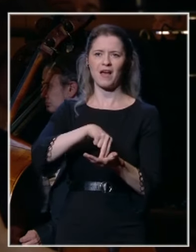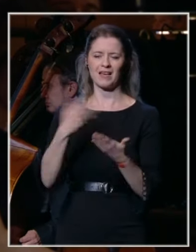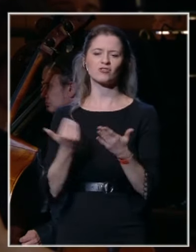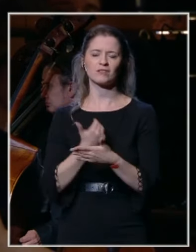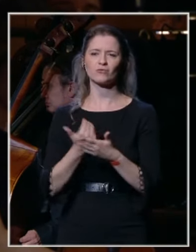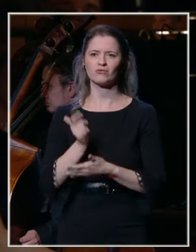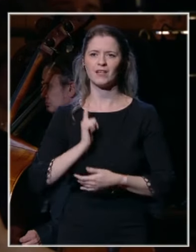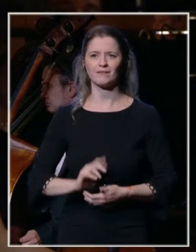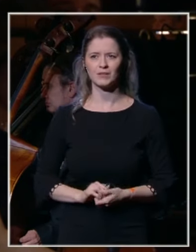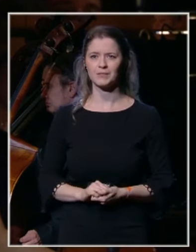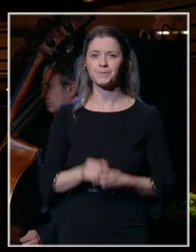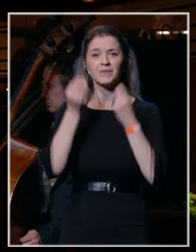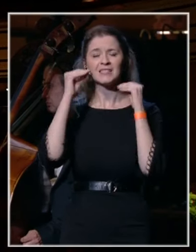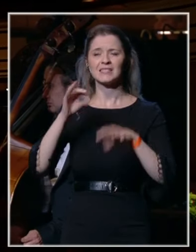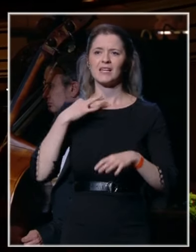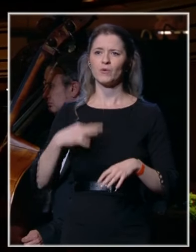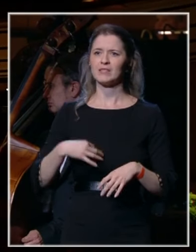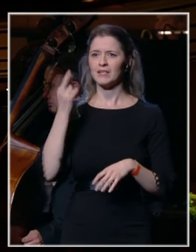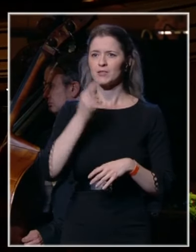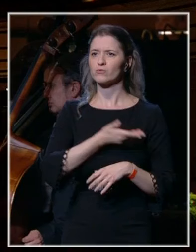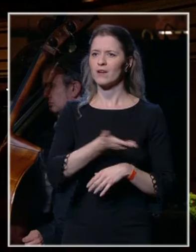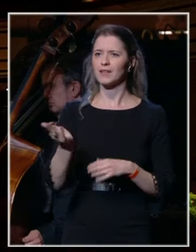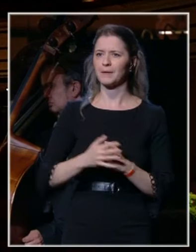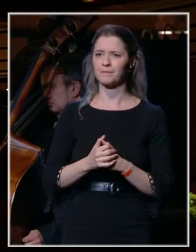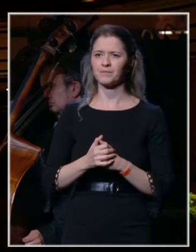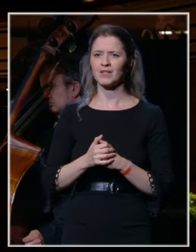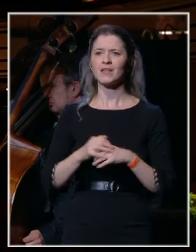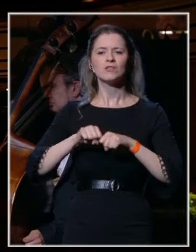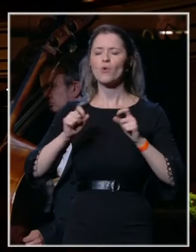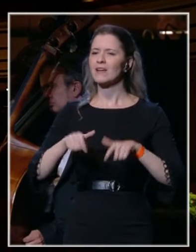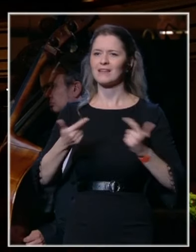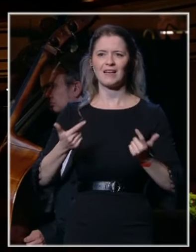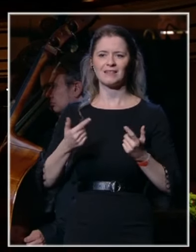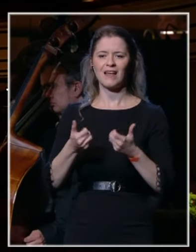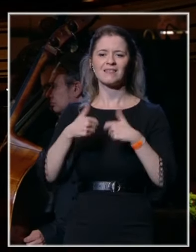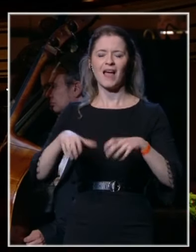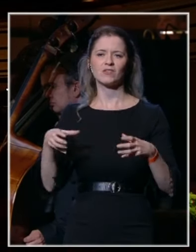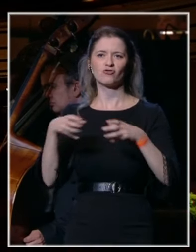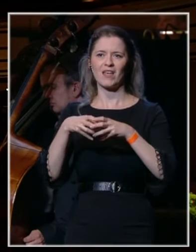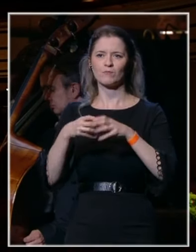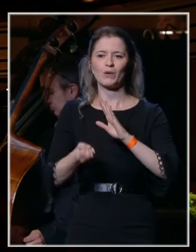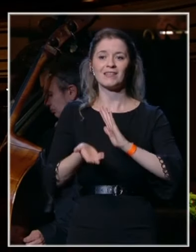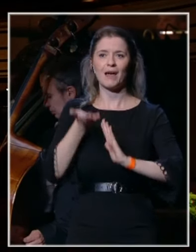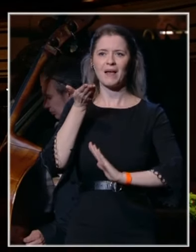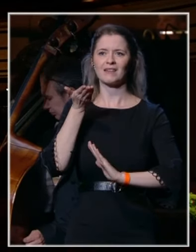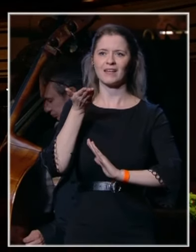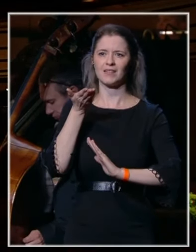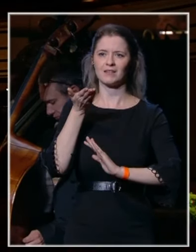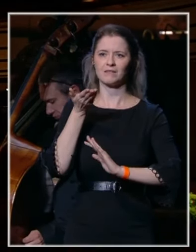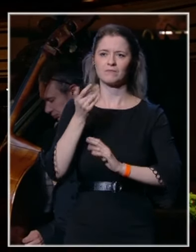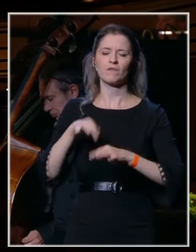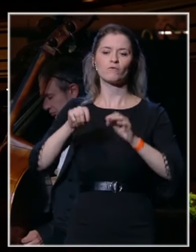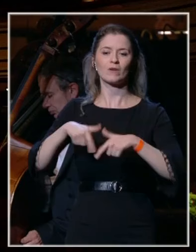Tisztelt hölgyeim és uraim! Megtörhetetlen egységből emelkedett ki a független Magyarország, amely